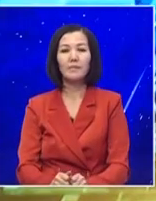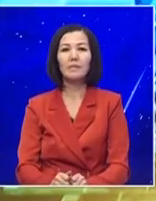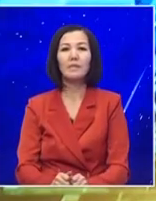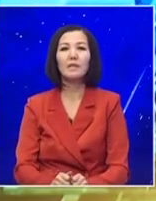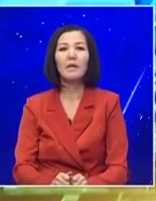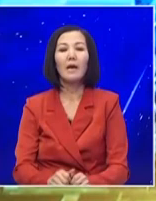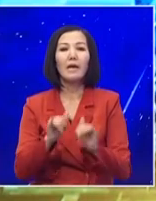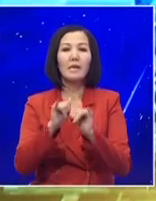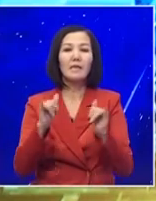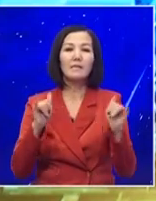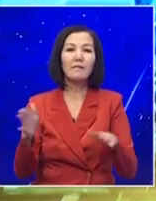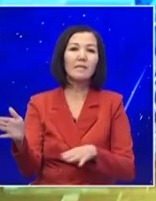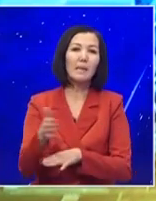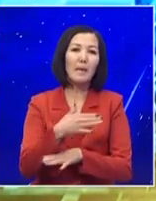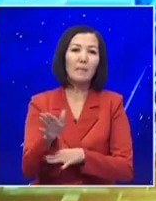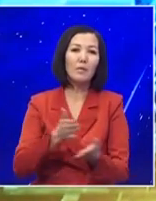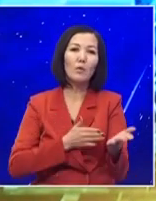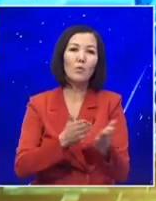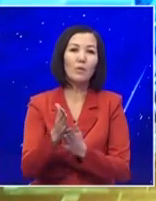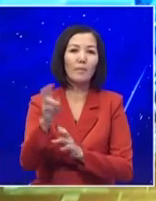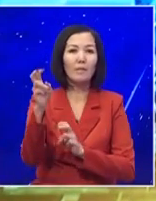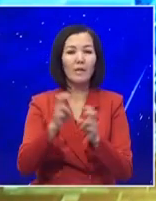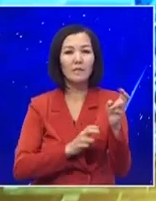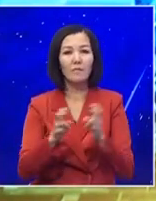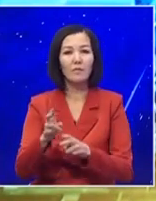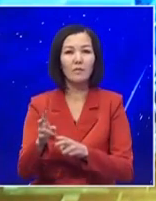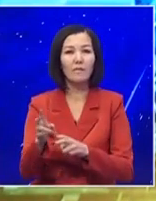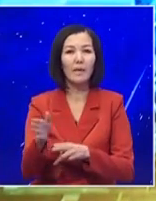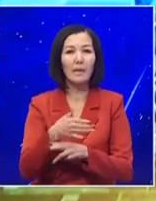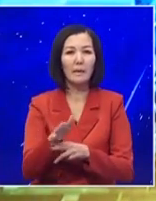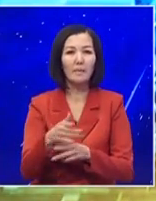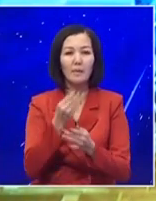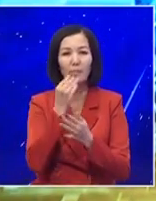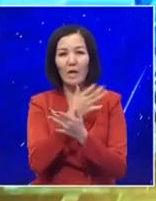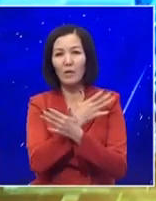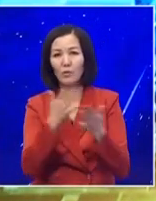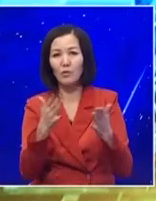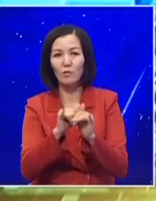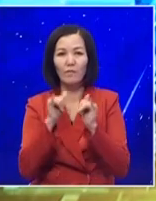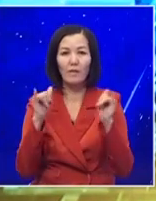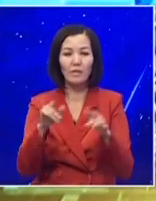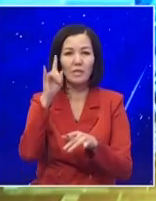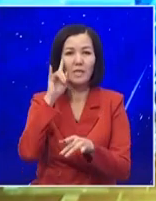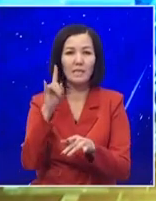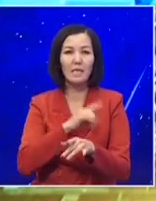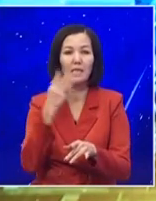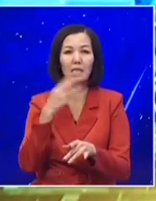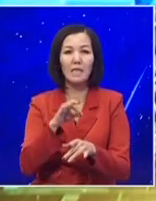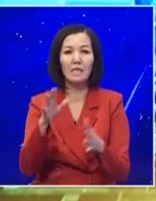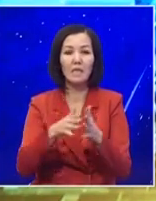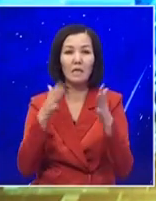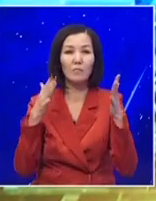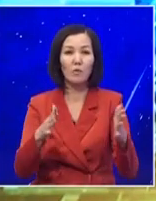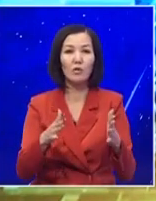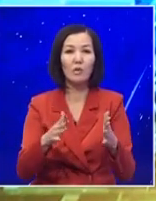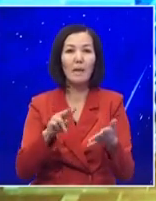Определен и приоритет развития рыбной отрасли. Производство рыбной продукции намерены увеличить в Казахстане в 30 раз.